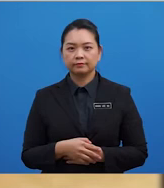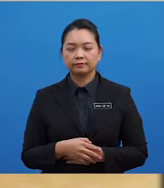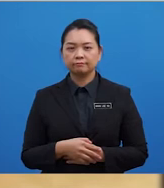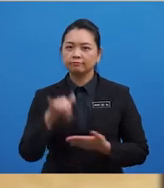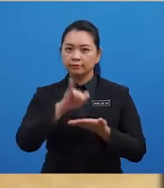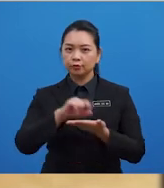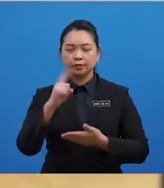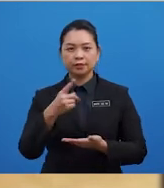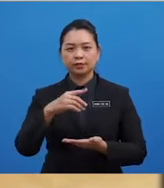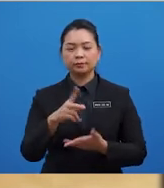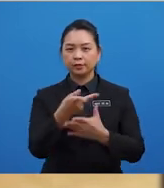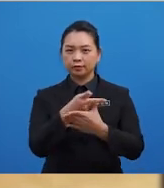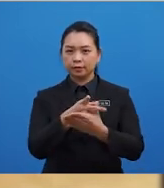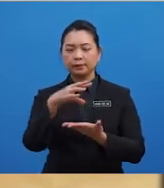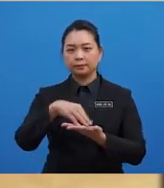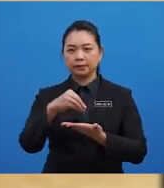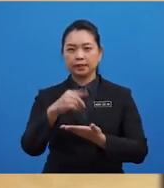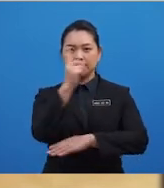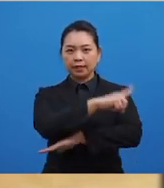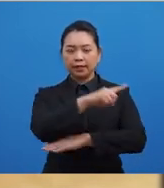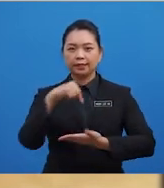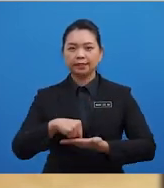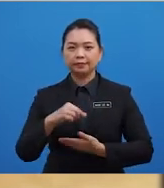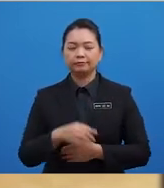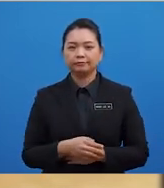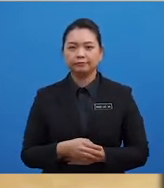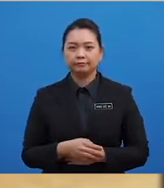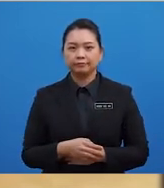Sekian sahaja perkongsian pembelajaran kita pada